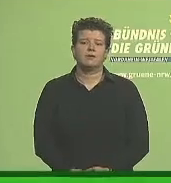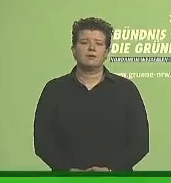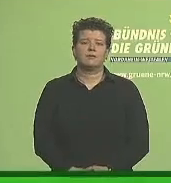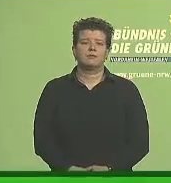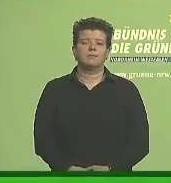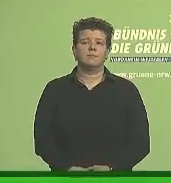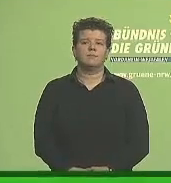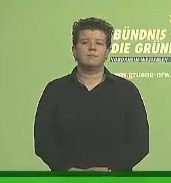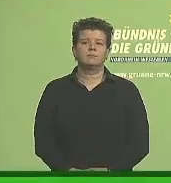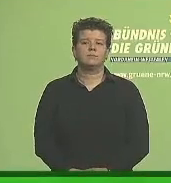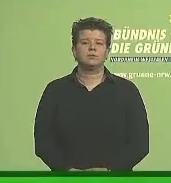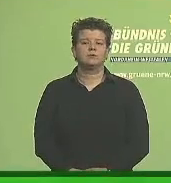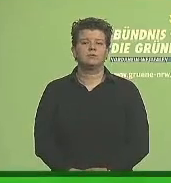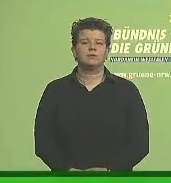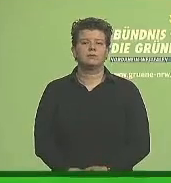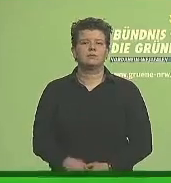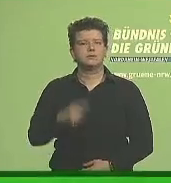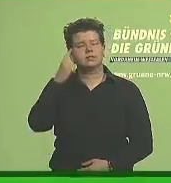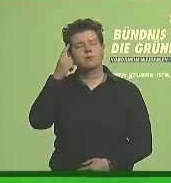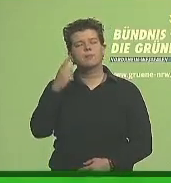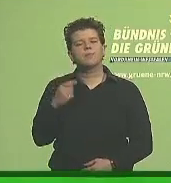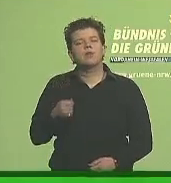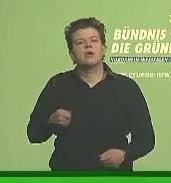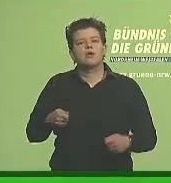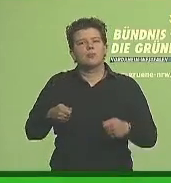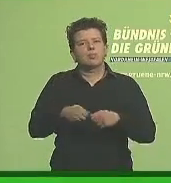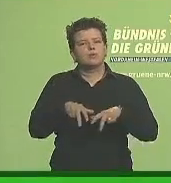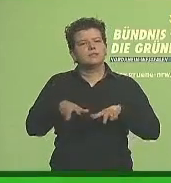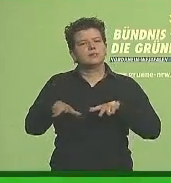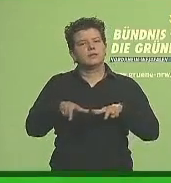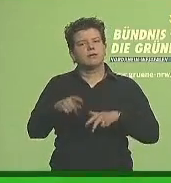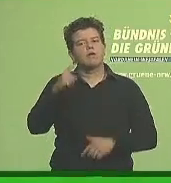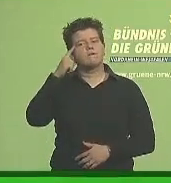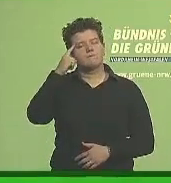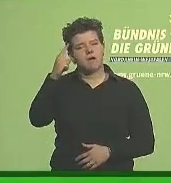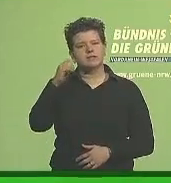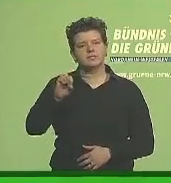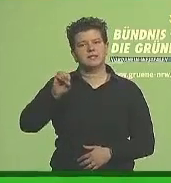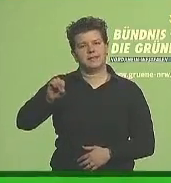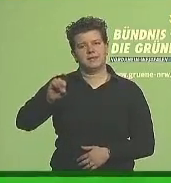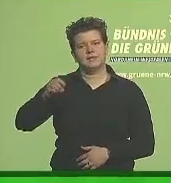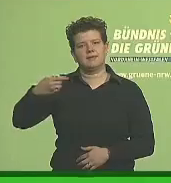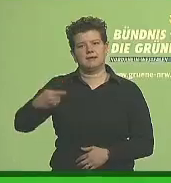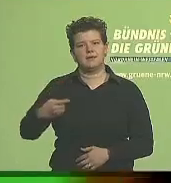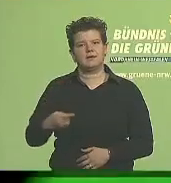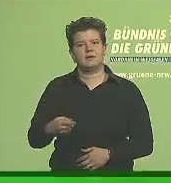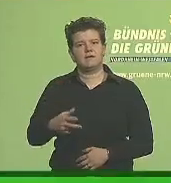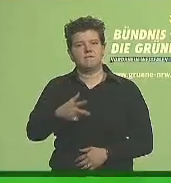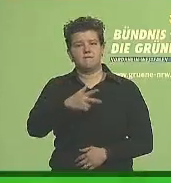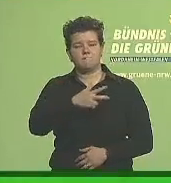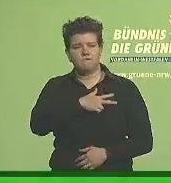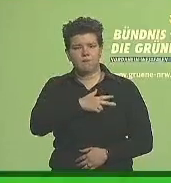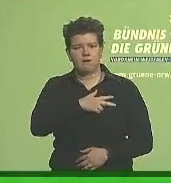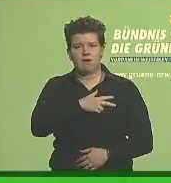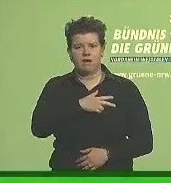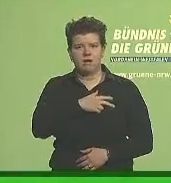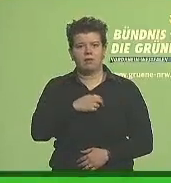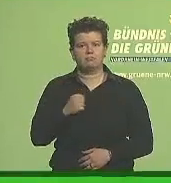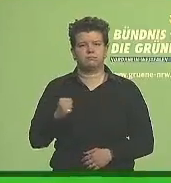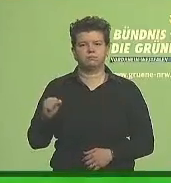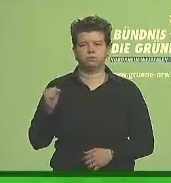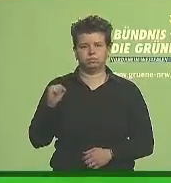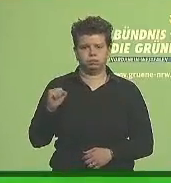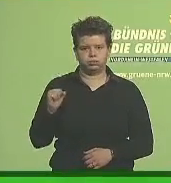Bundesregierung weiß sehr wohl, das EEG ist das erfolgreichste Instrument zur Markteinführung